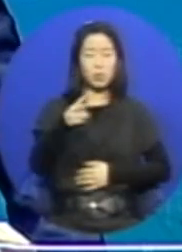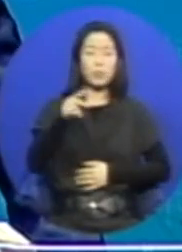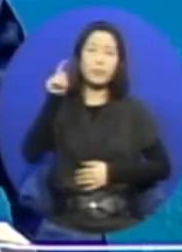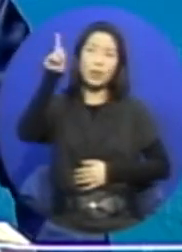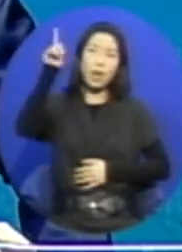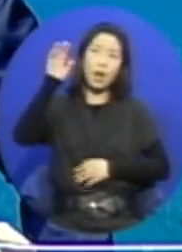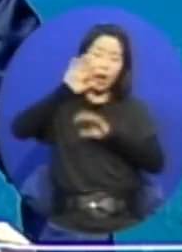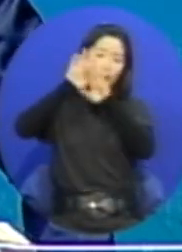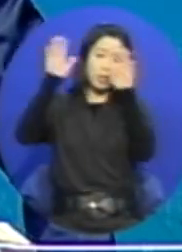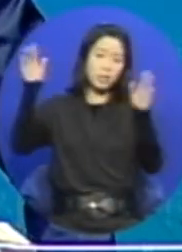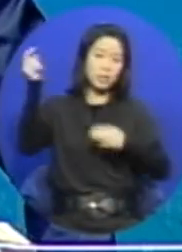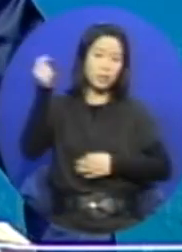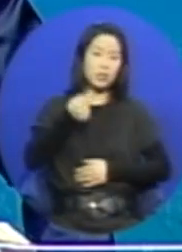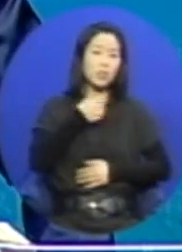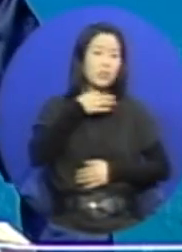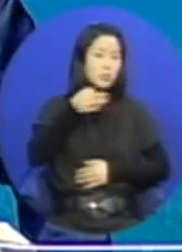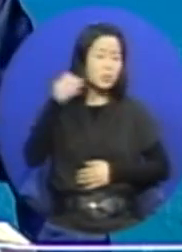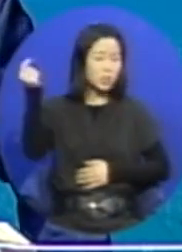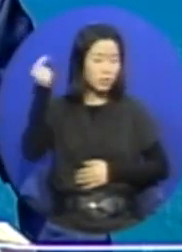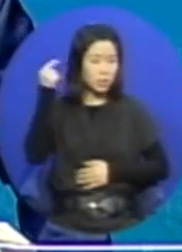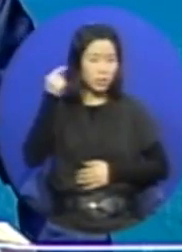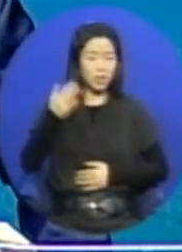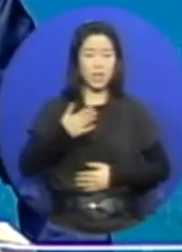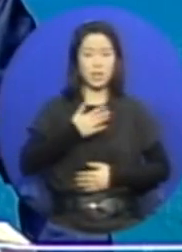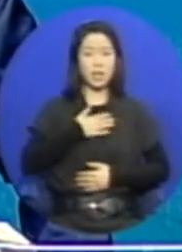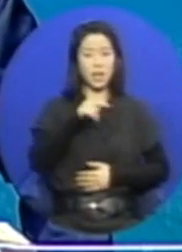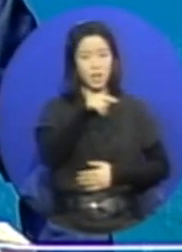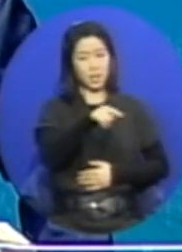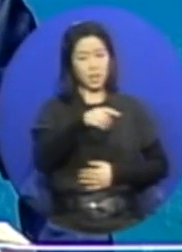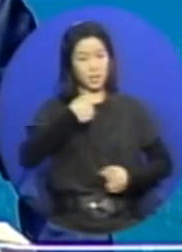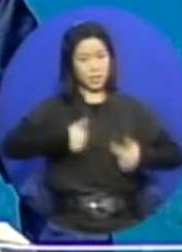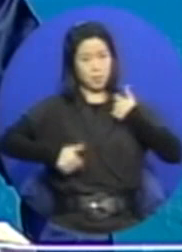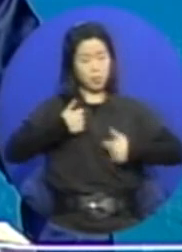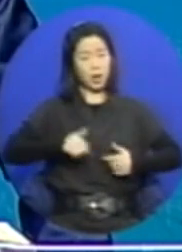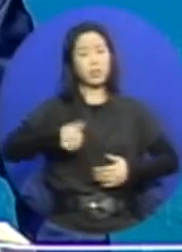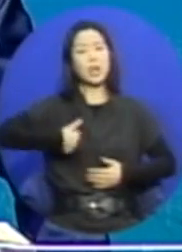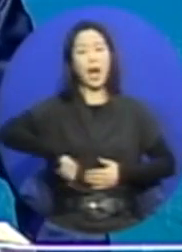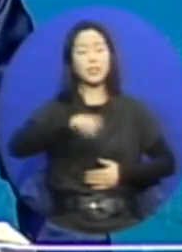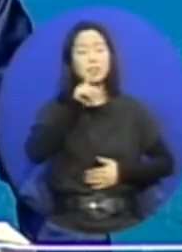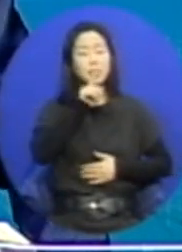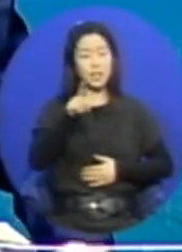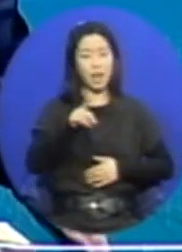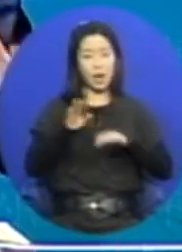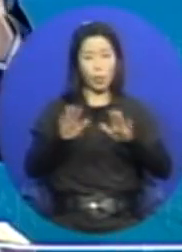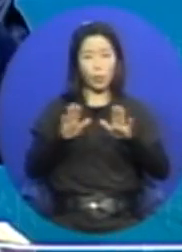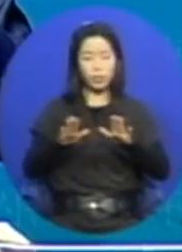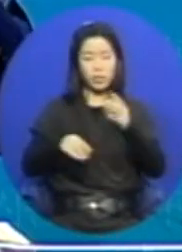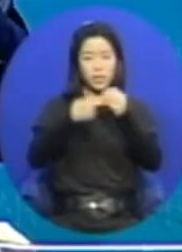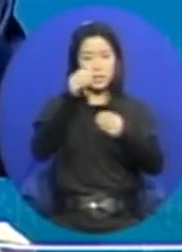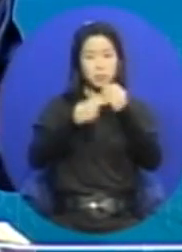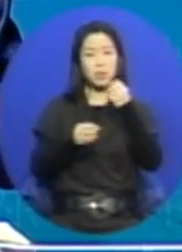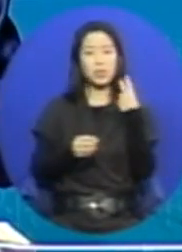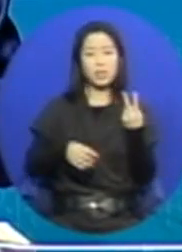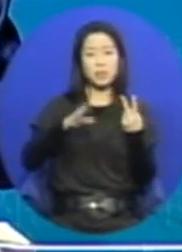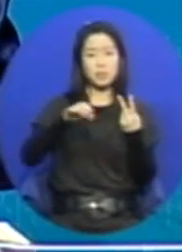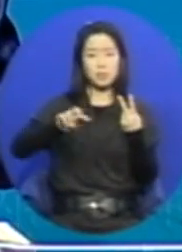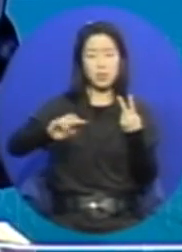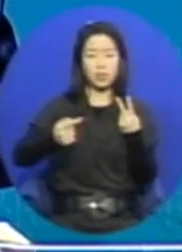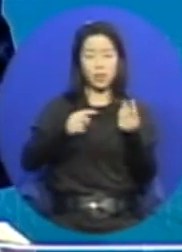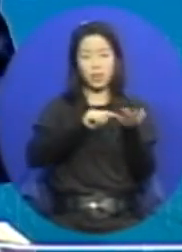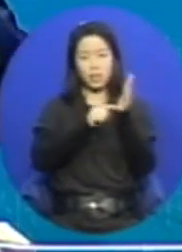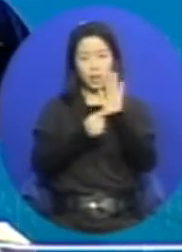음성이 들리기를 이는 내 기뻐하는 아들이라. 오늘 시편 2편에 나오는 그 말을 그대로